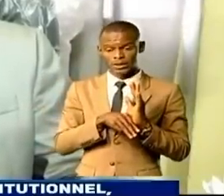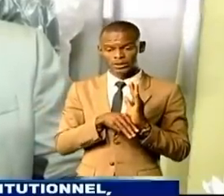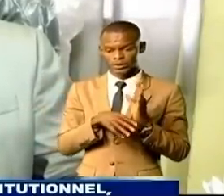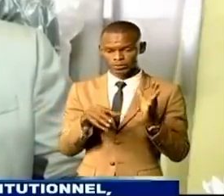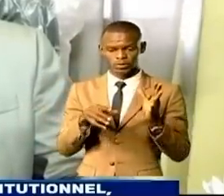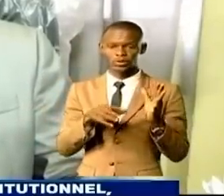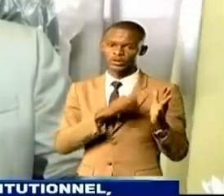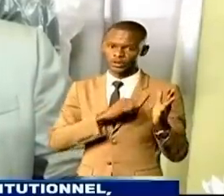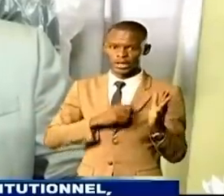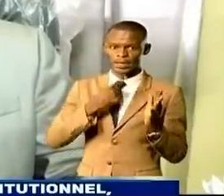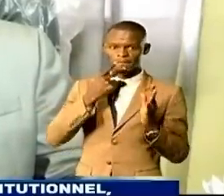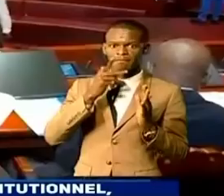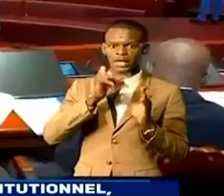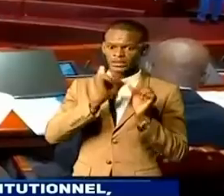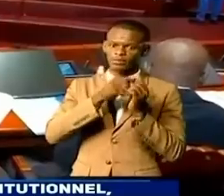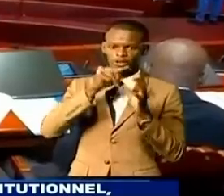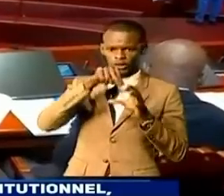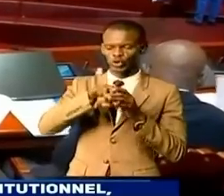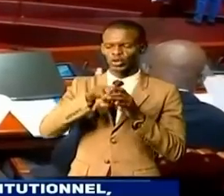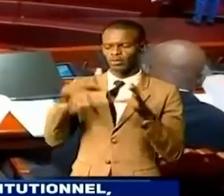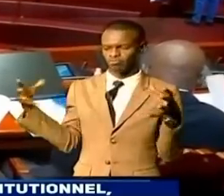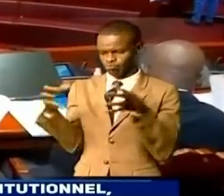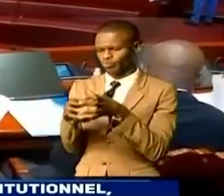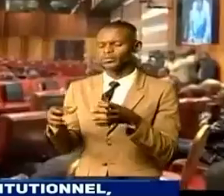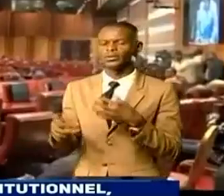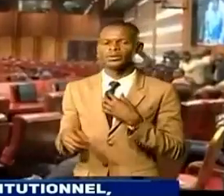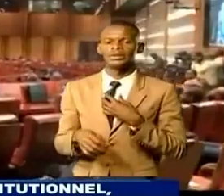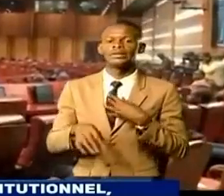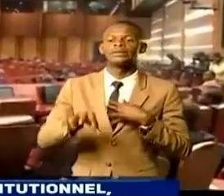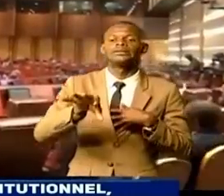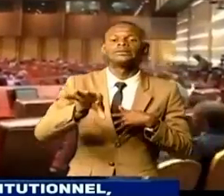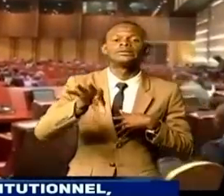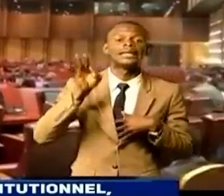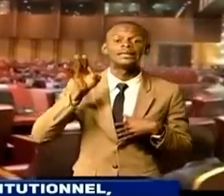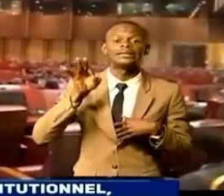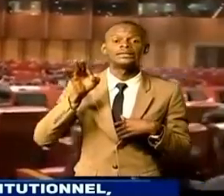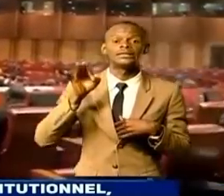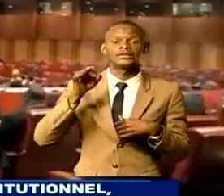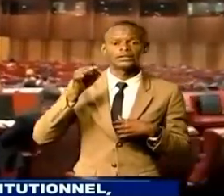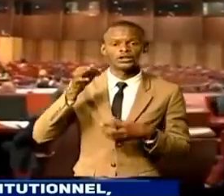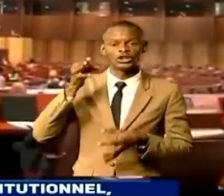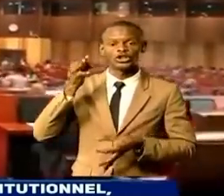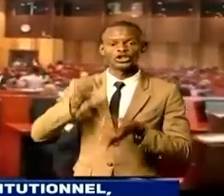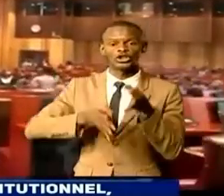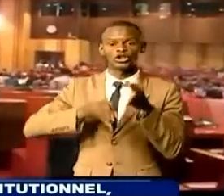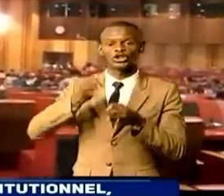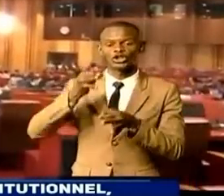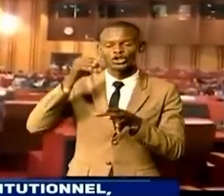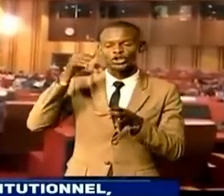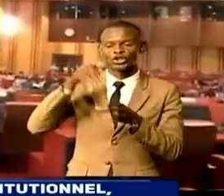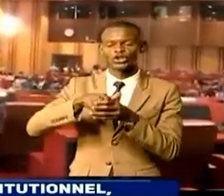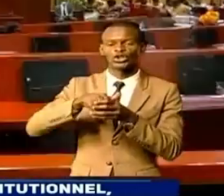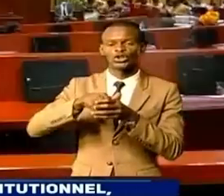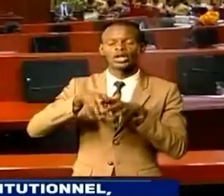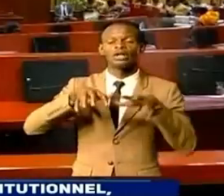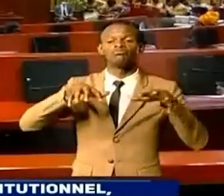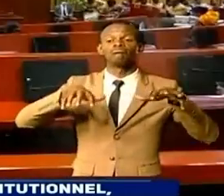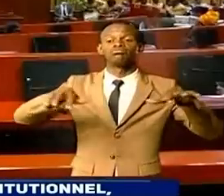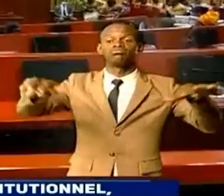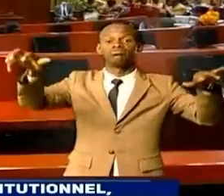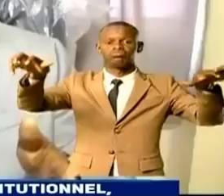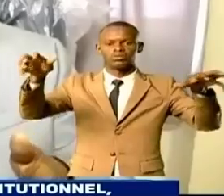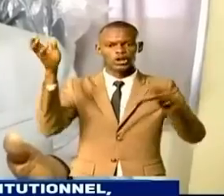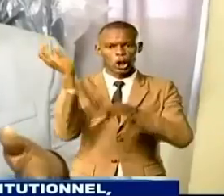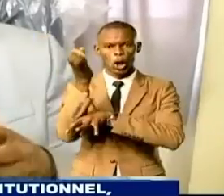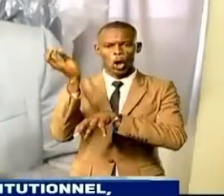constitutionnel en congrès. Les arrangements politiques pour les profils des candidats ne sont pas exclus. Dixit Maître